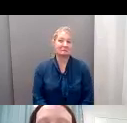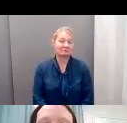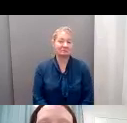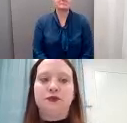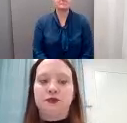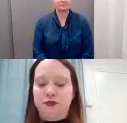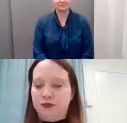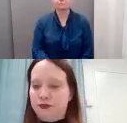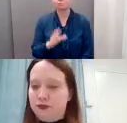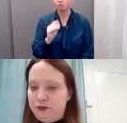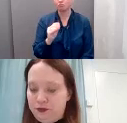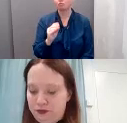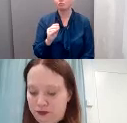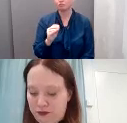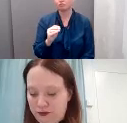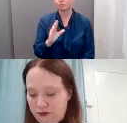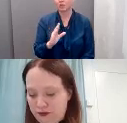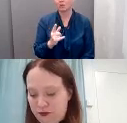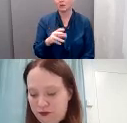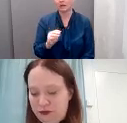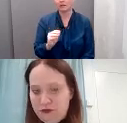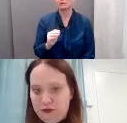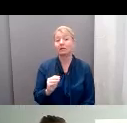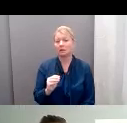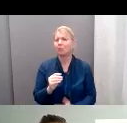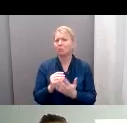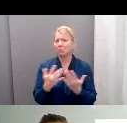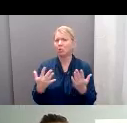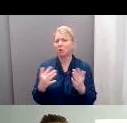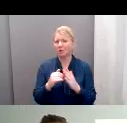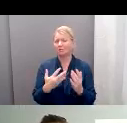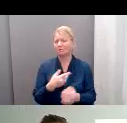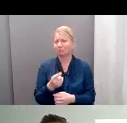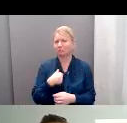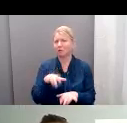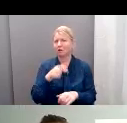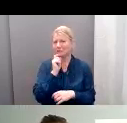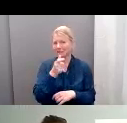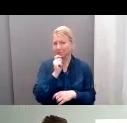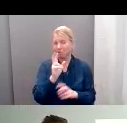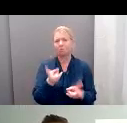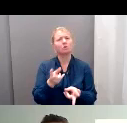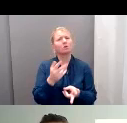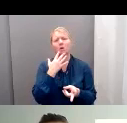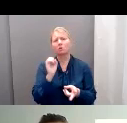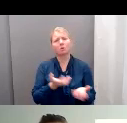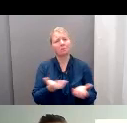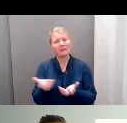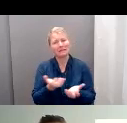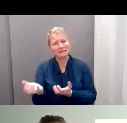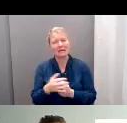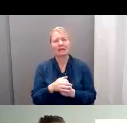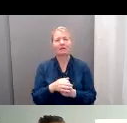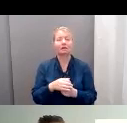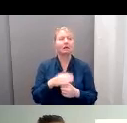Och även många av mina intervjupersoner pratade om de här bristerna inom hälso- och sjukvård, psykiatri, olika former